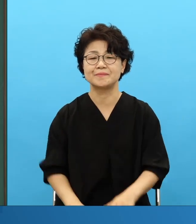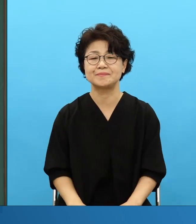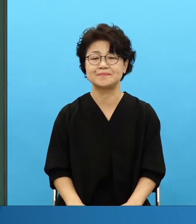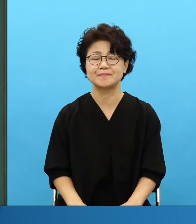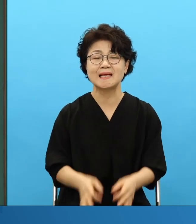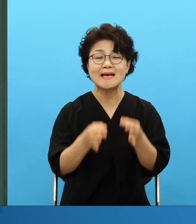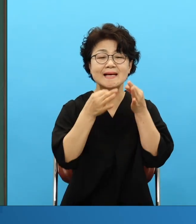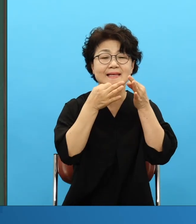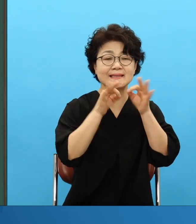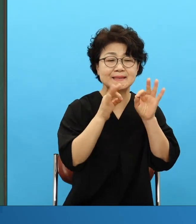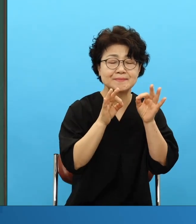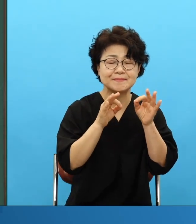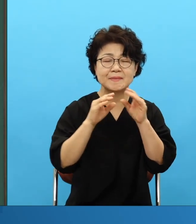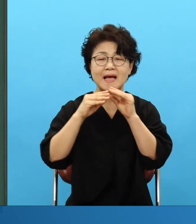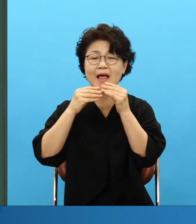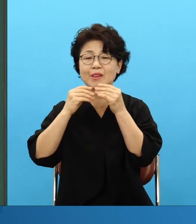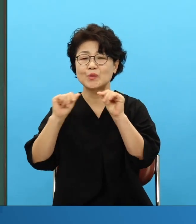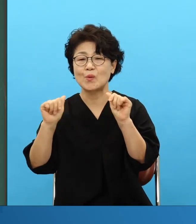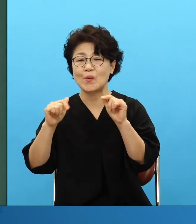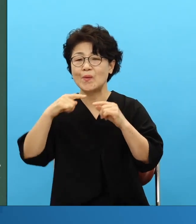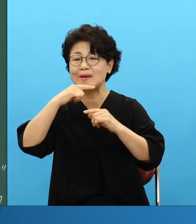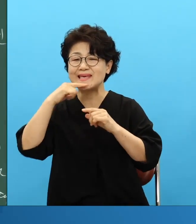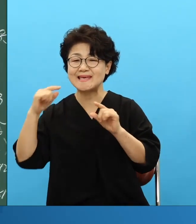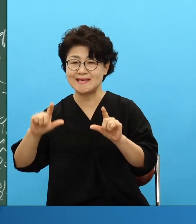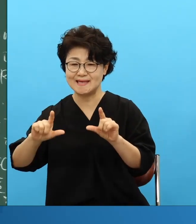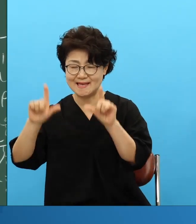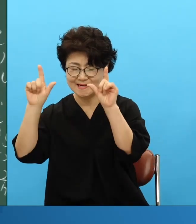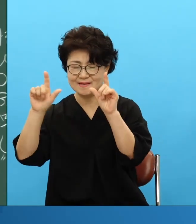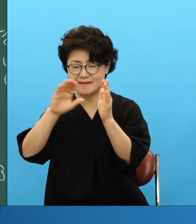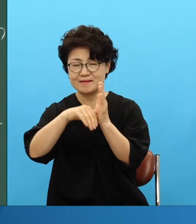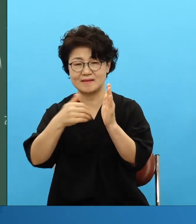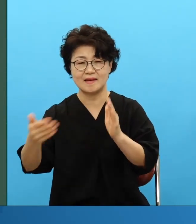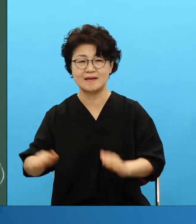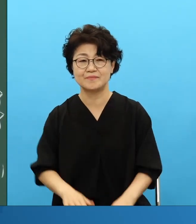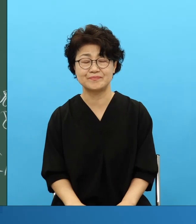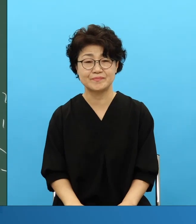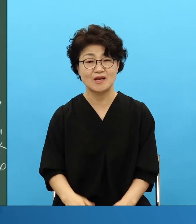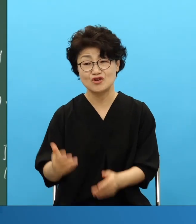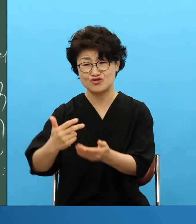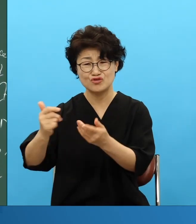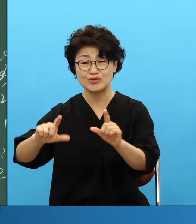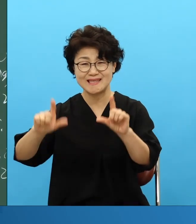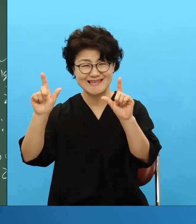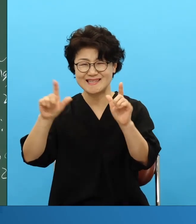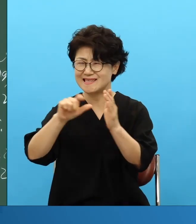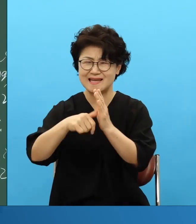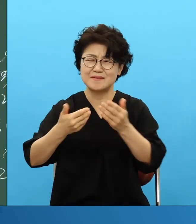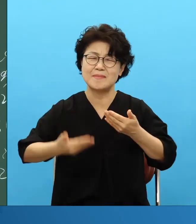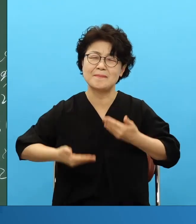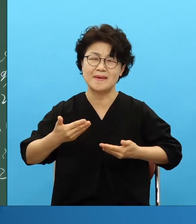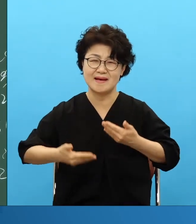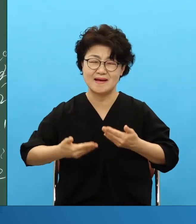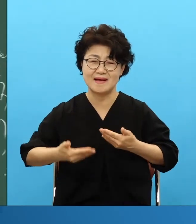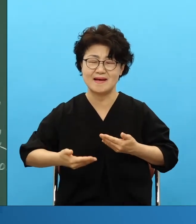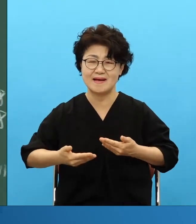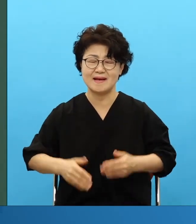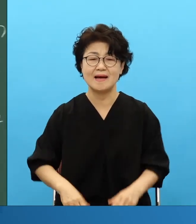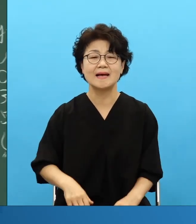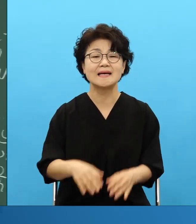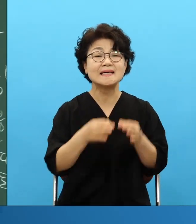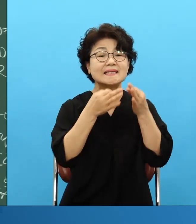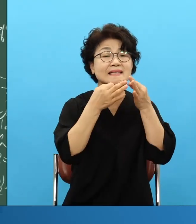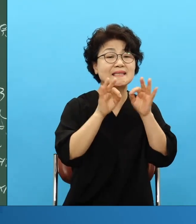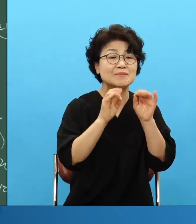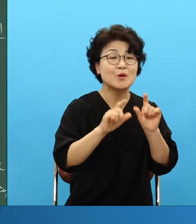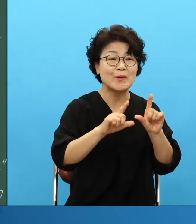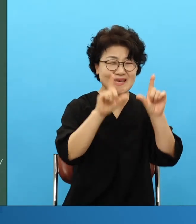금토일 시대. The 3-day weekend age. 주일 날에는 시간 없어요. There's no time on Sunday. 금요일 날도